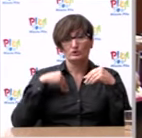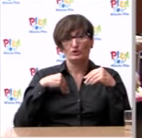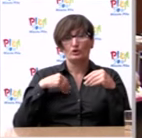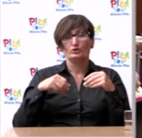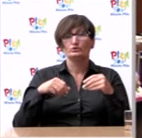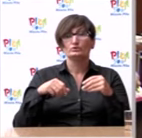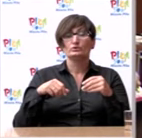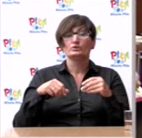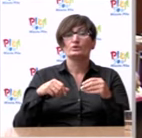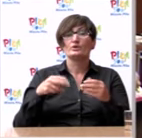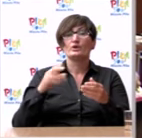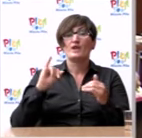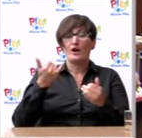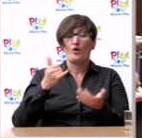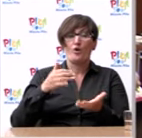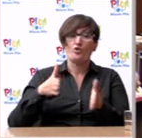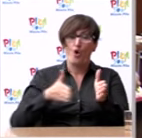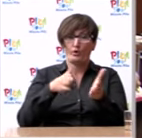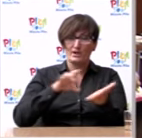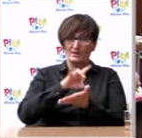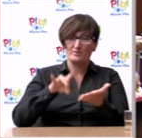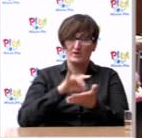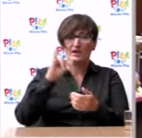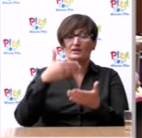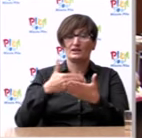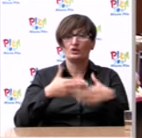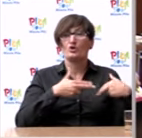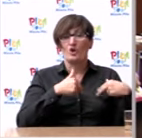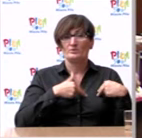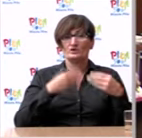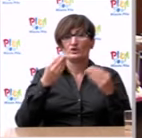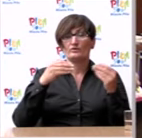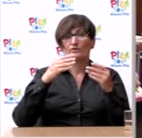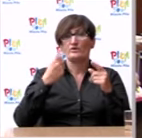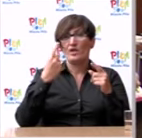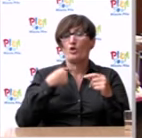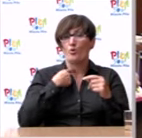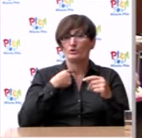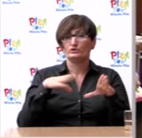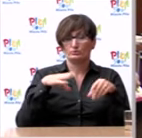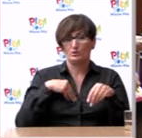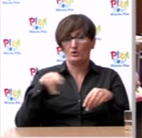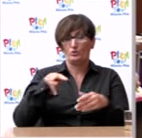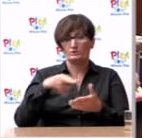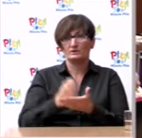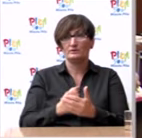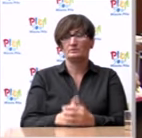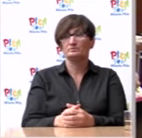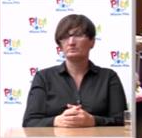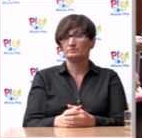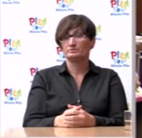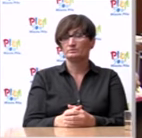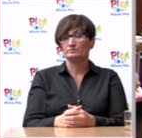gminnych i dlatego komisja jednogłośnie zaakceptowała ten projekt ustawy, uchwały.